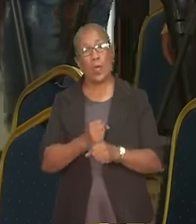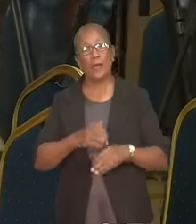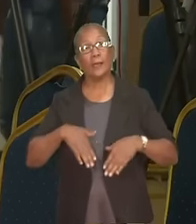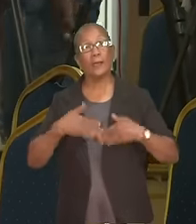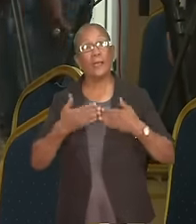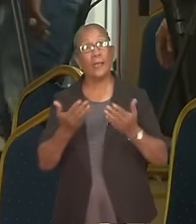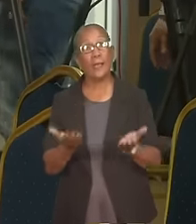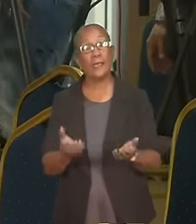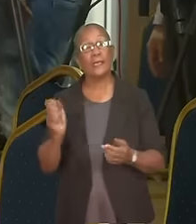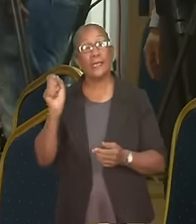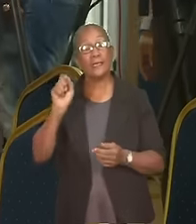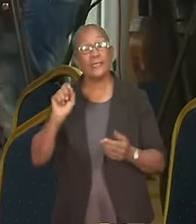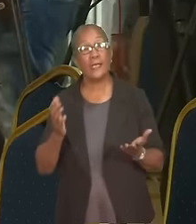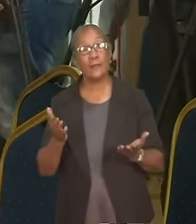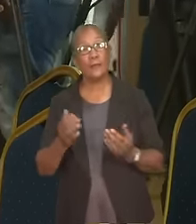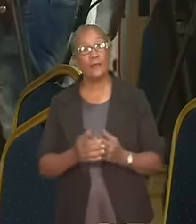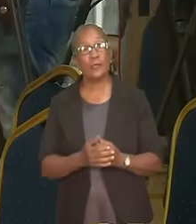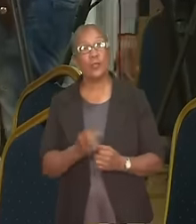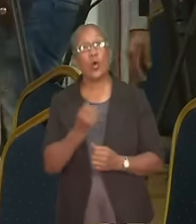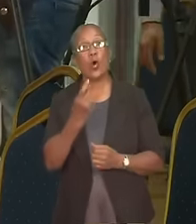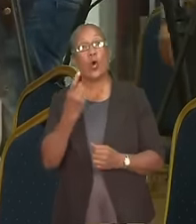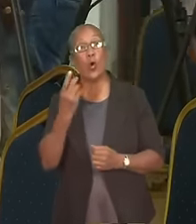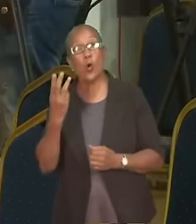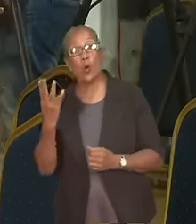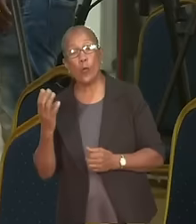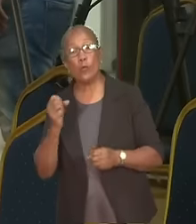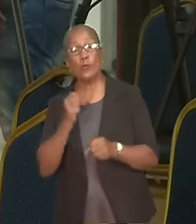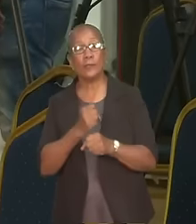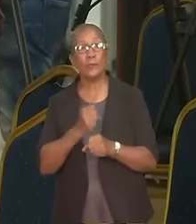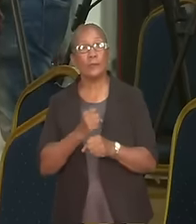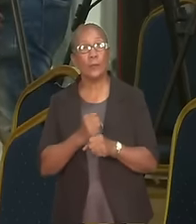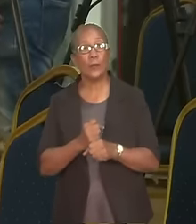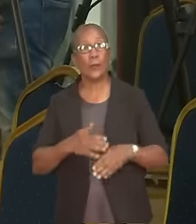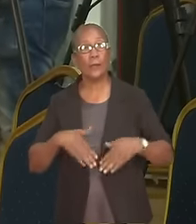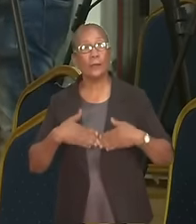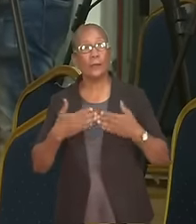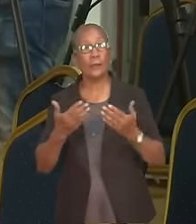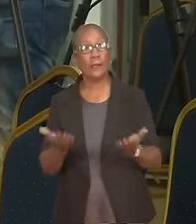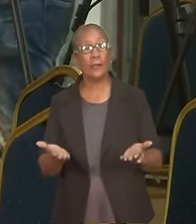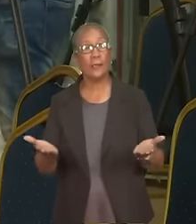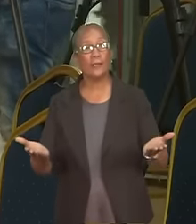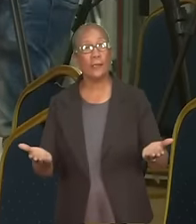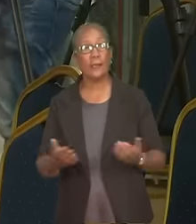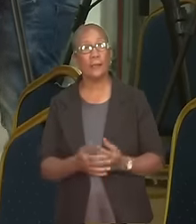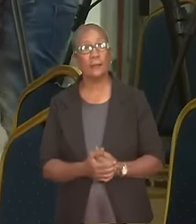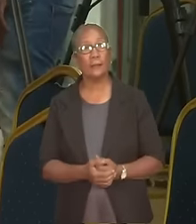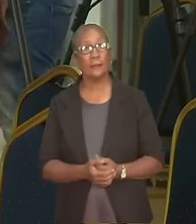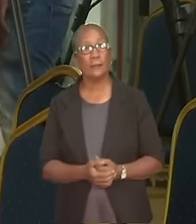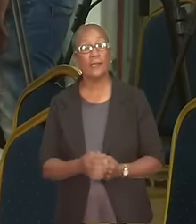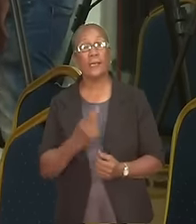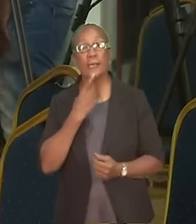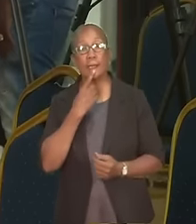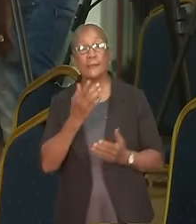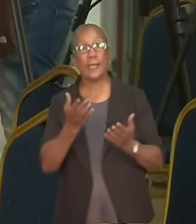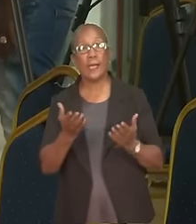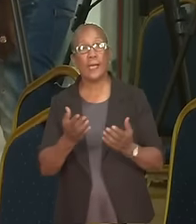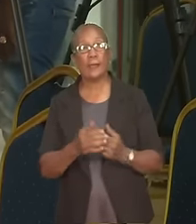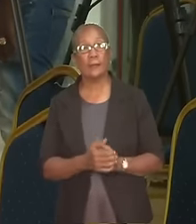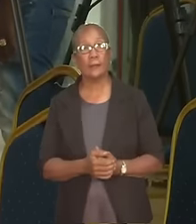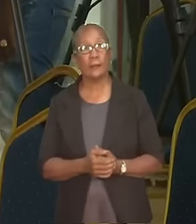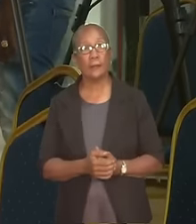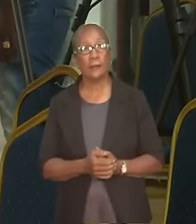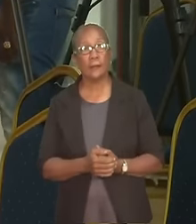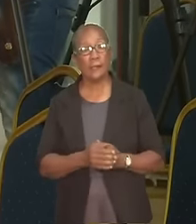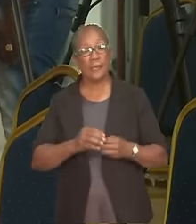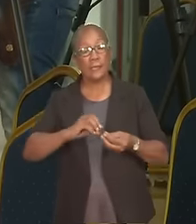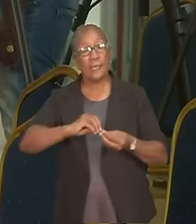werkgelegenheidscijfers zijn er? Hoeveel werkgelegenheid, nieuwe werkgelegenheid, is er